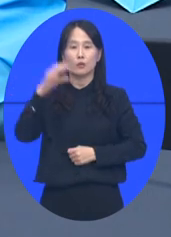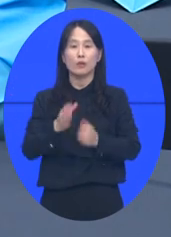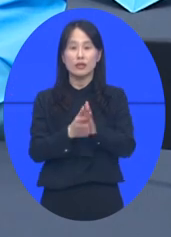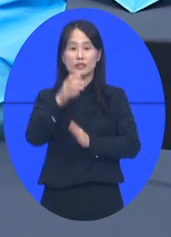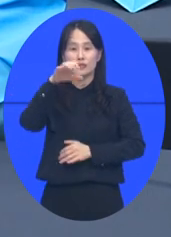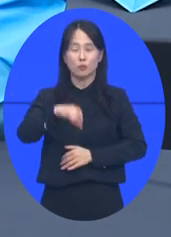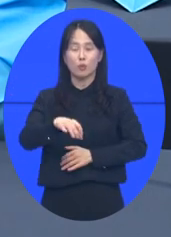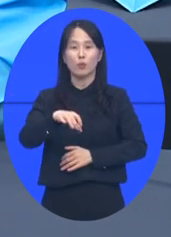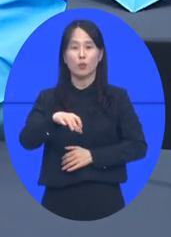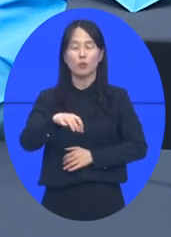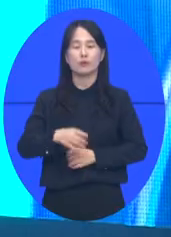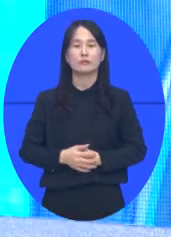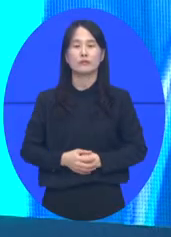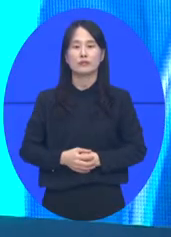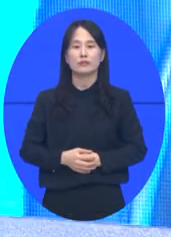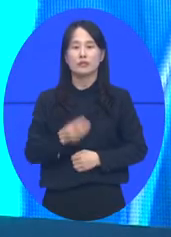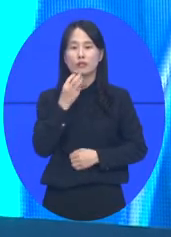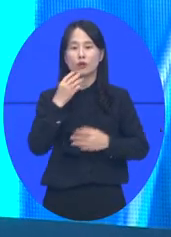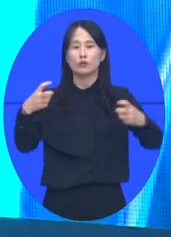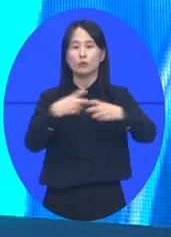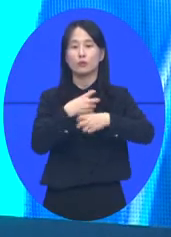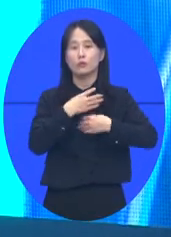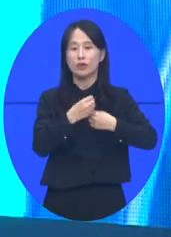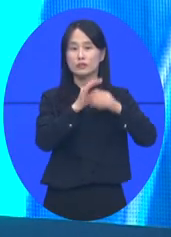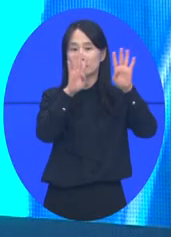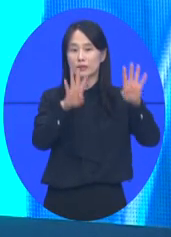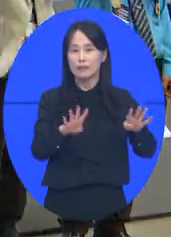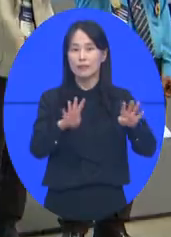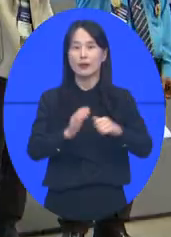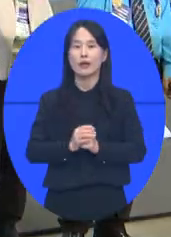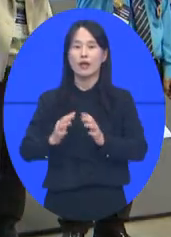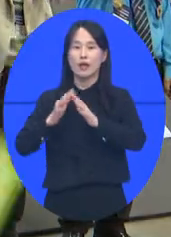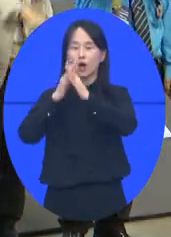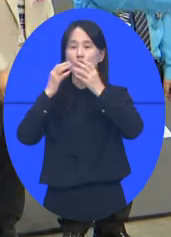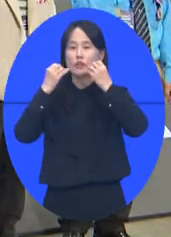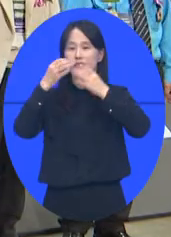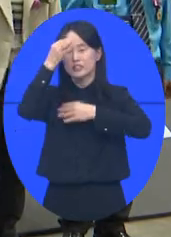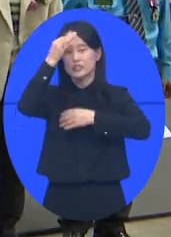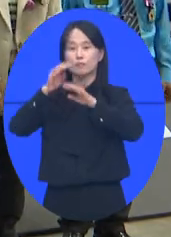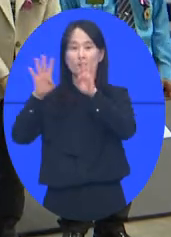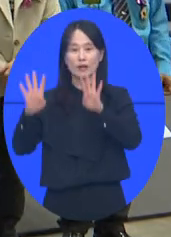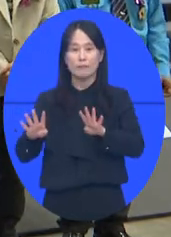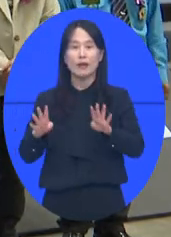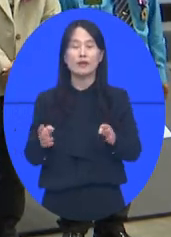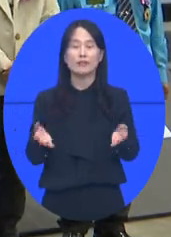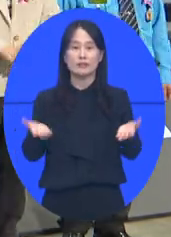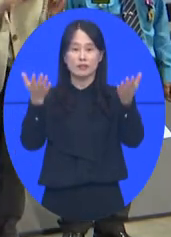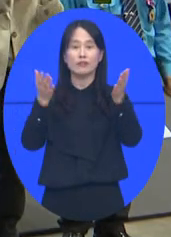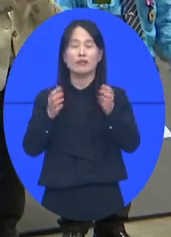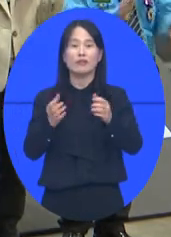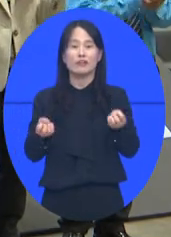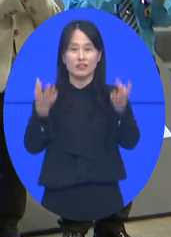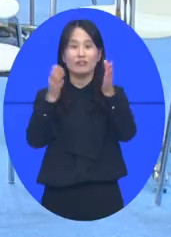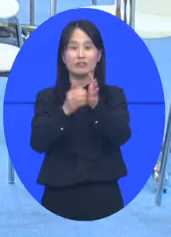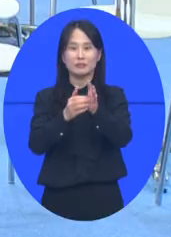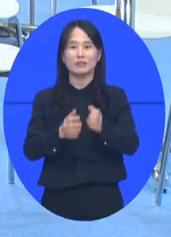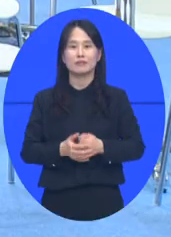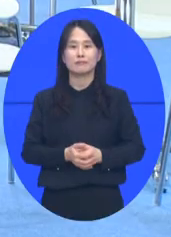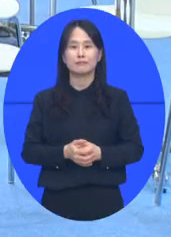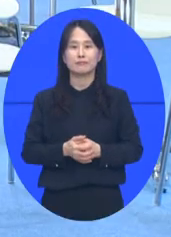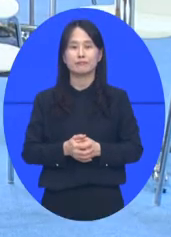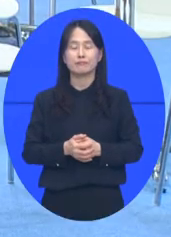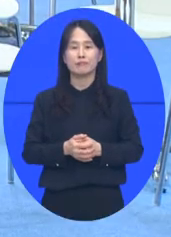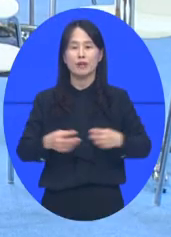킨텍스 제1전시장에서 경기도 교통안전박람회와 경기도 건설신기술박람회를 개최했습니다.